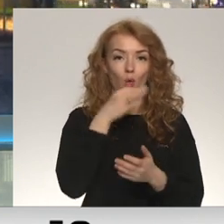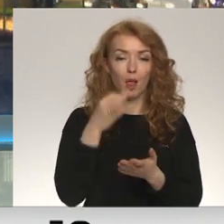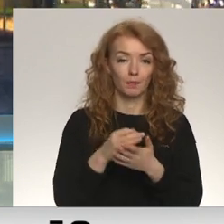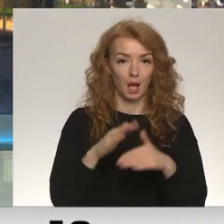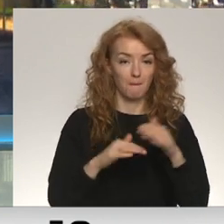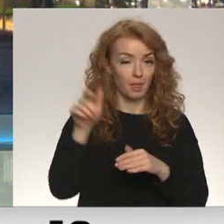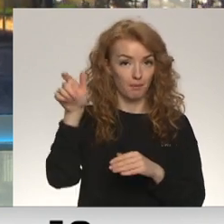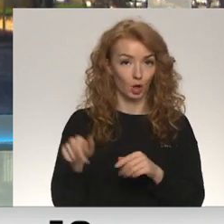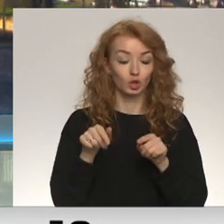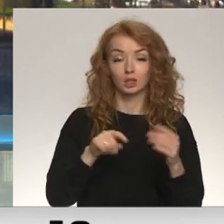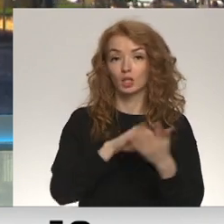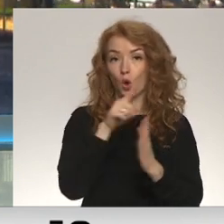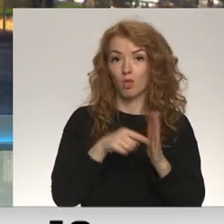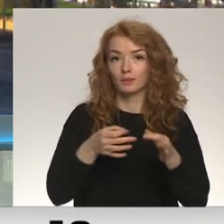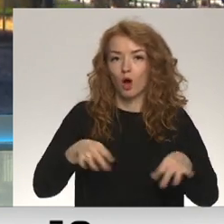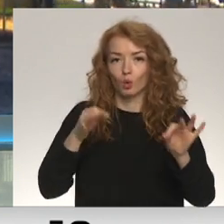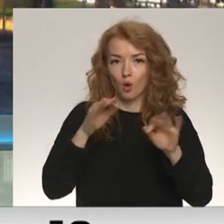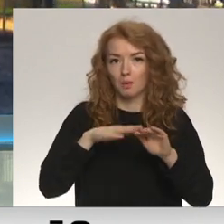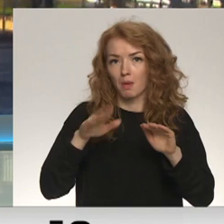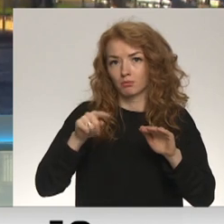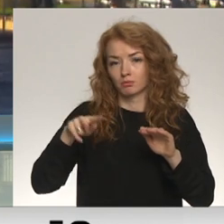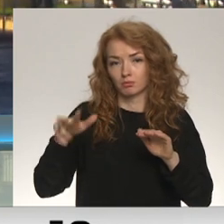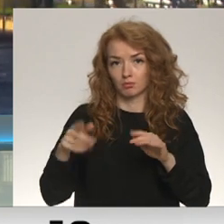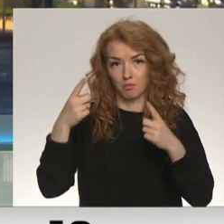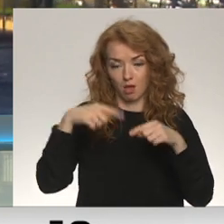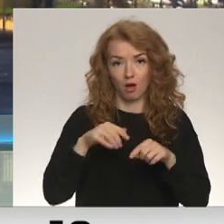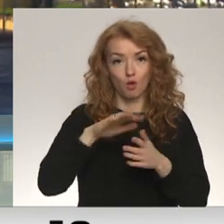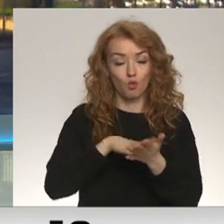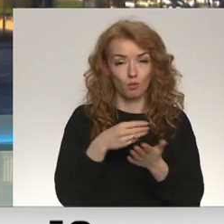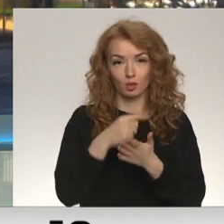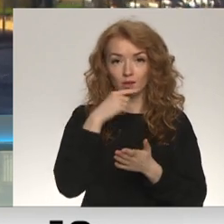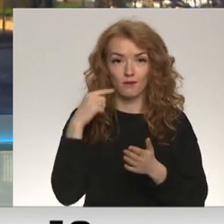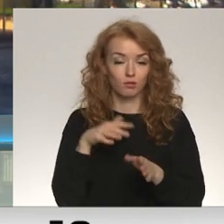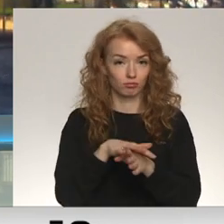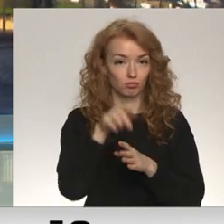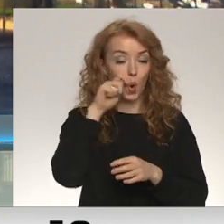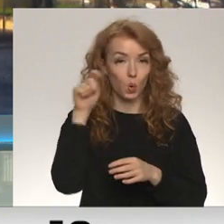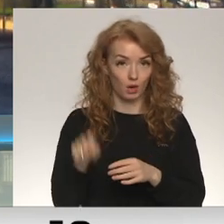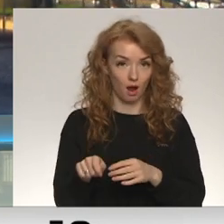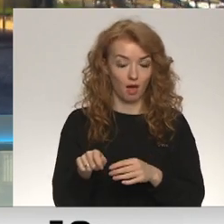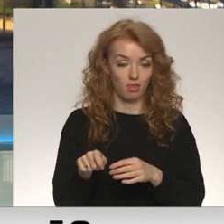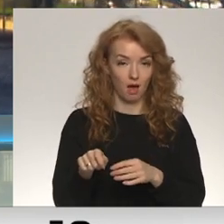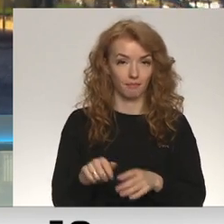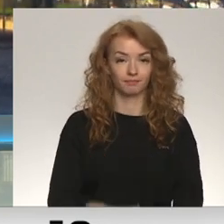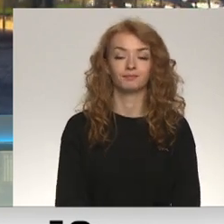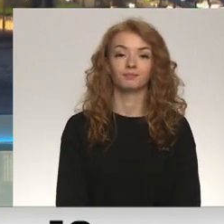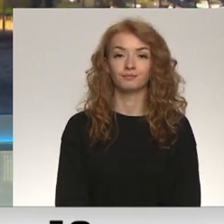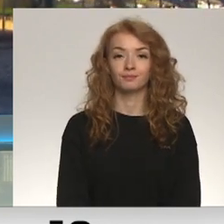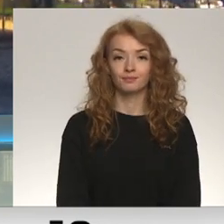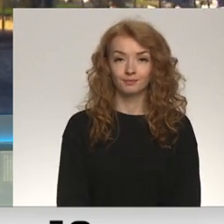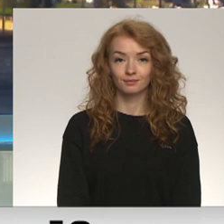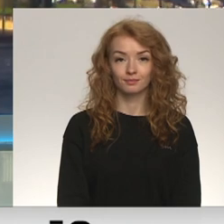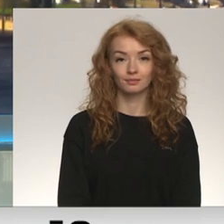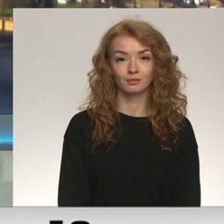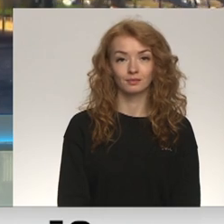Šie jautājumi īpaši aktuāli kļuvuši pēdējo mēnešu laikā kopš Krievijas sāka karu Ukrainā. Un vairāk Vita Sānstratas